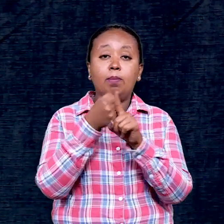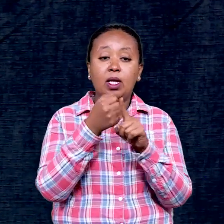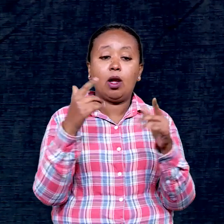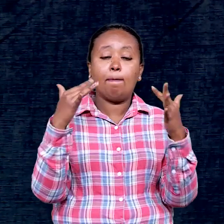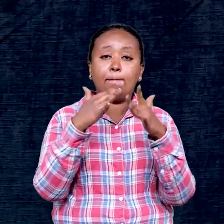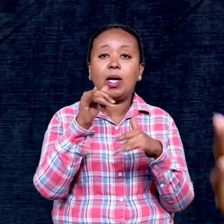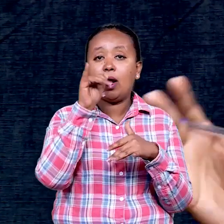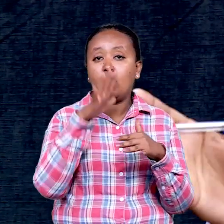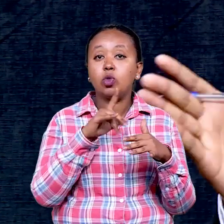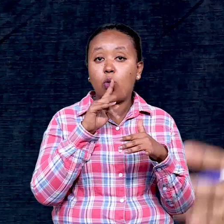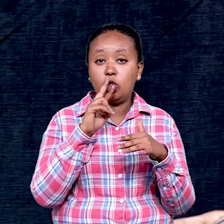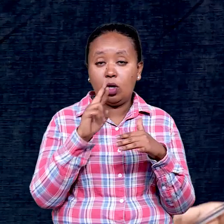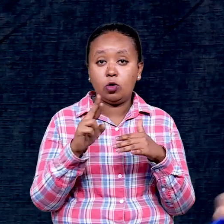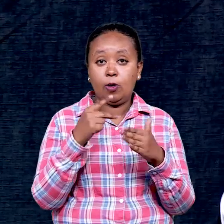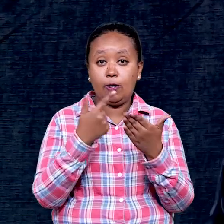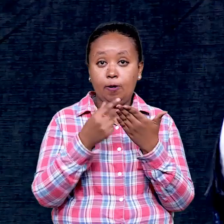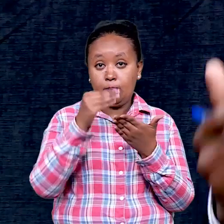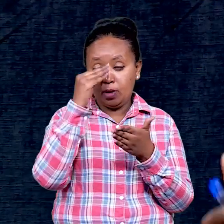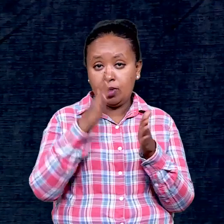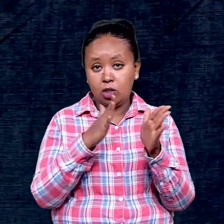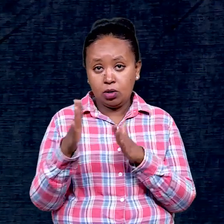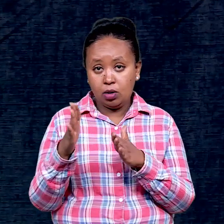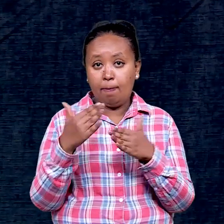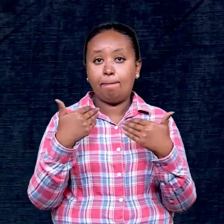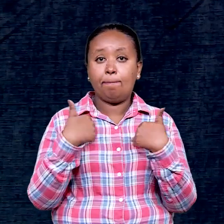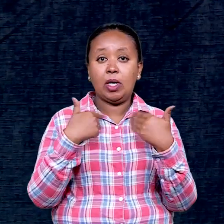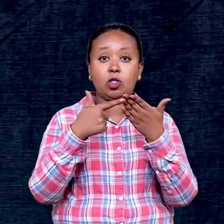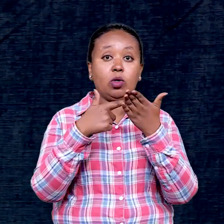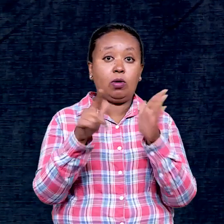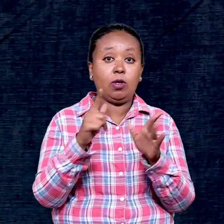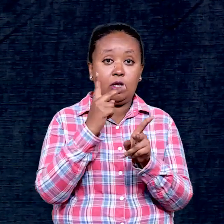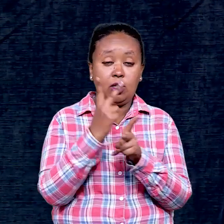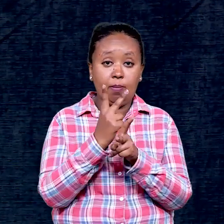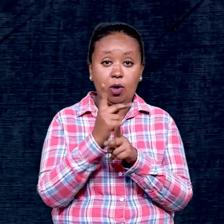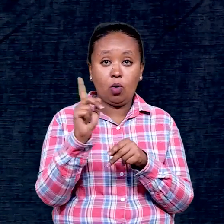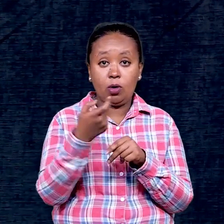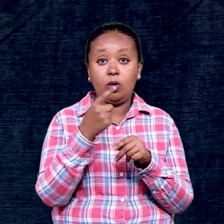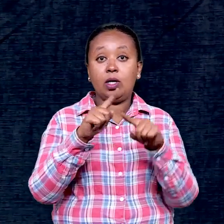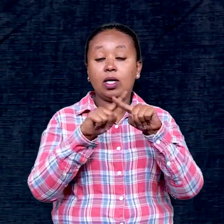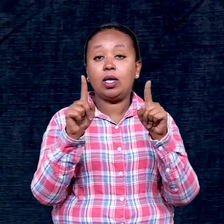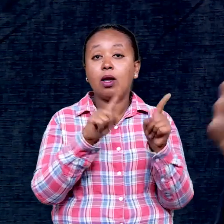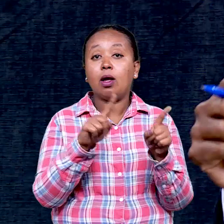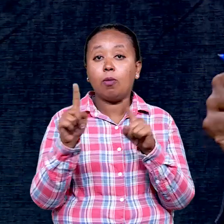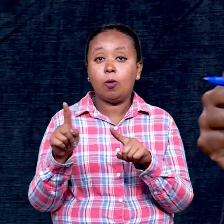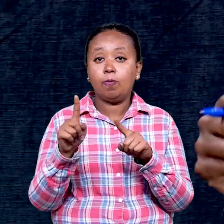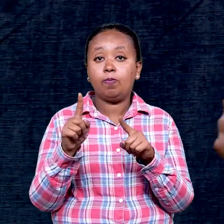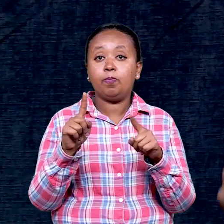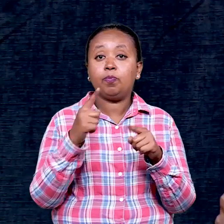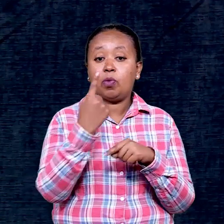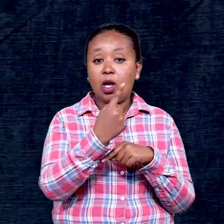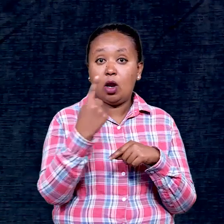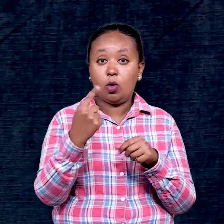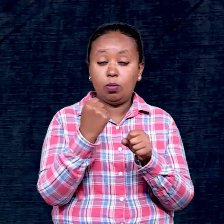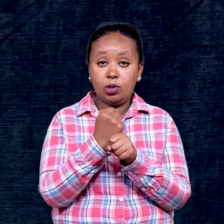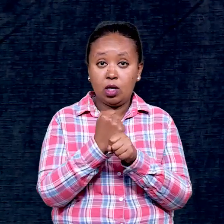የሚከራከሩ ሰዎች ናቸው። ይሄ በትምህርት ዝግጅት ባላቸው ተጋላጭነት የሚወሰነው እንደተጠበቀ ሆኖ ግን ደግሞ እያንዳንዱ የሚሰሩት